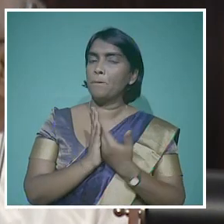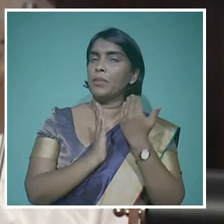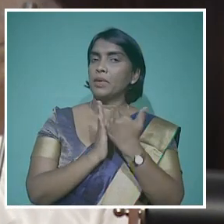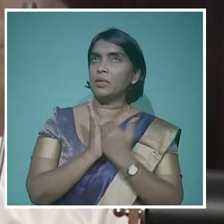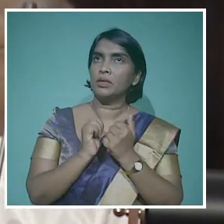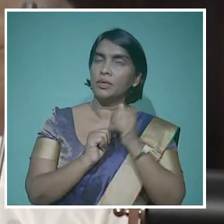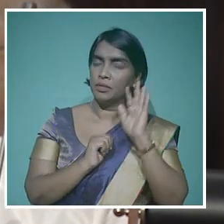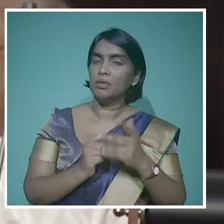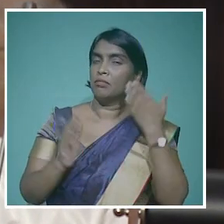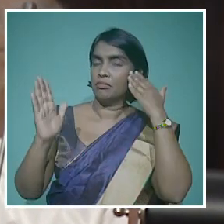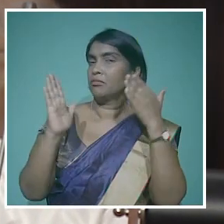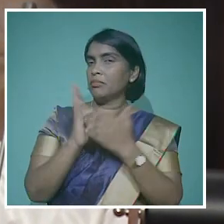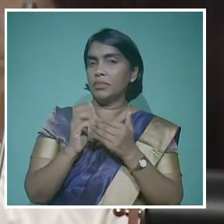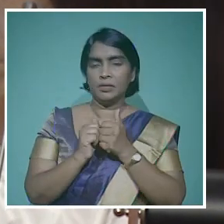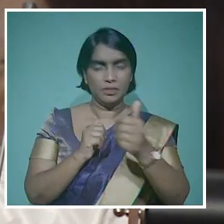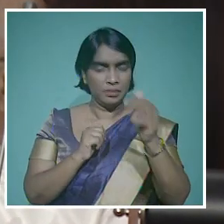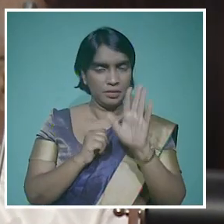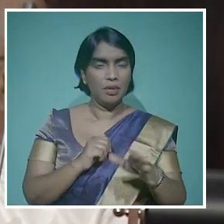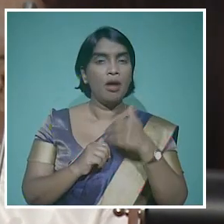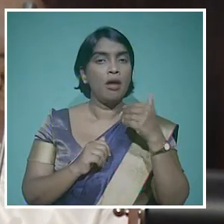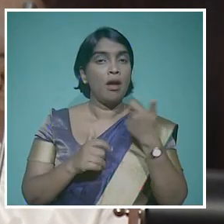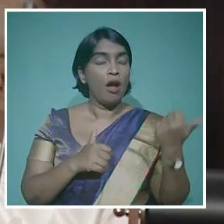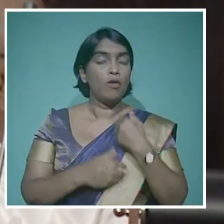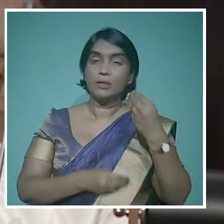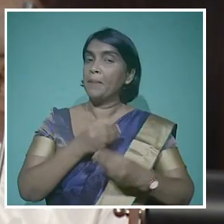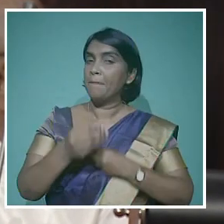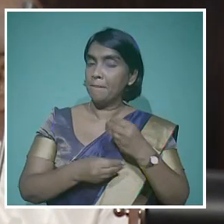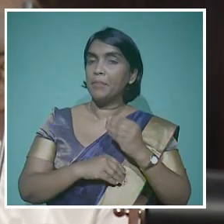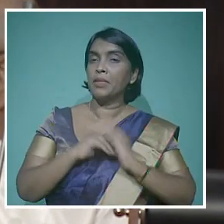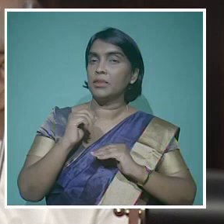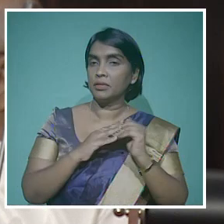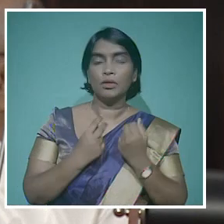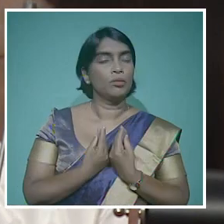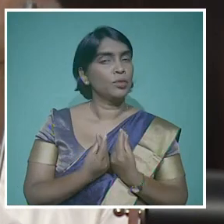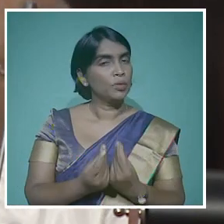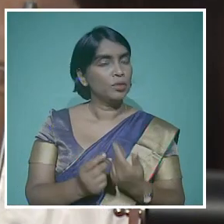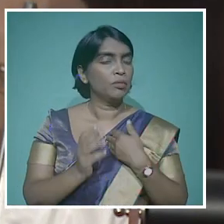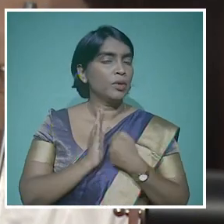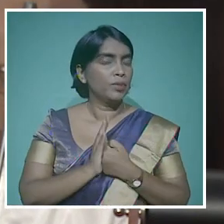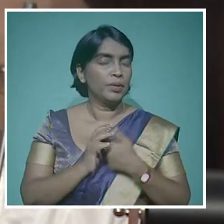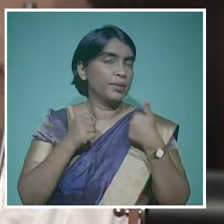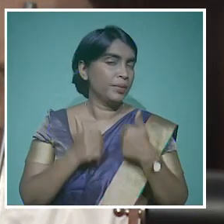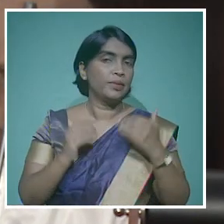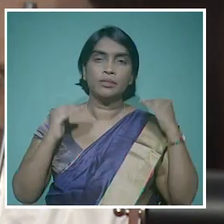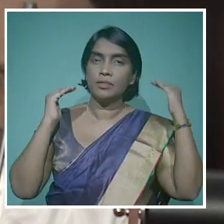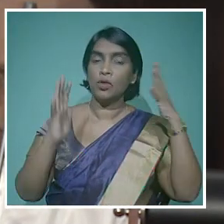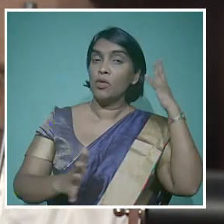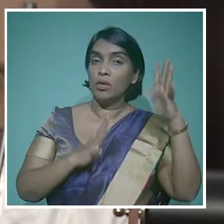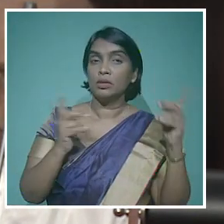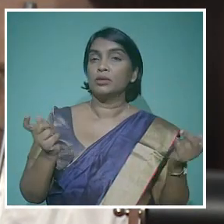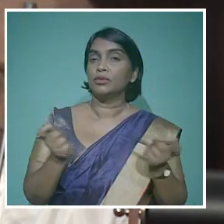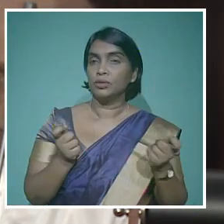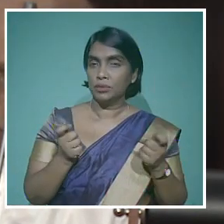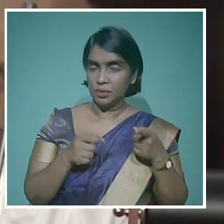මගින් අවධානය යොමු කරන්නේ නවෝත්පාදනය කාර්යක්ෂමතාවය හා ගුණාත්මක භාවය තුළින් ගෝලීය වෙළඳපොළ